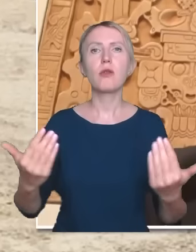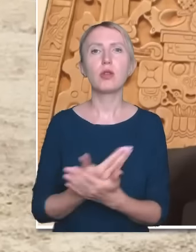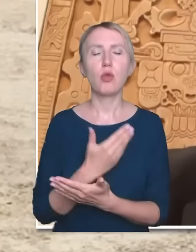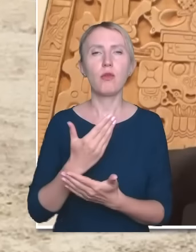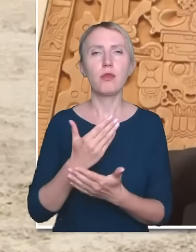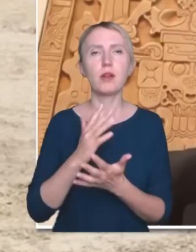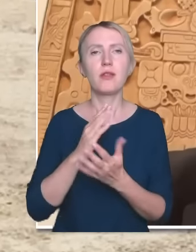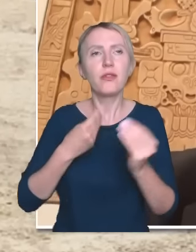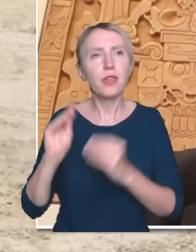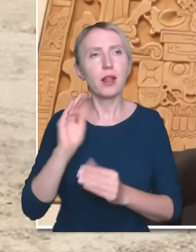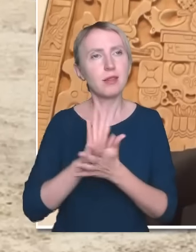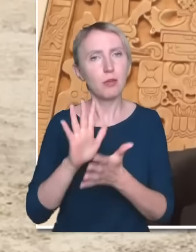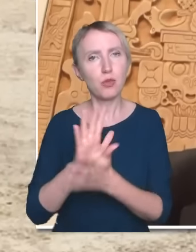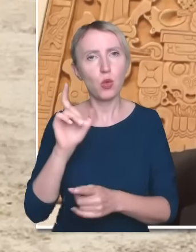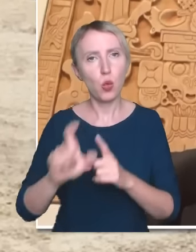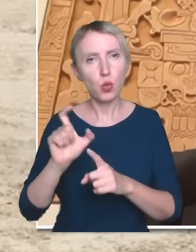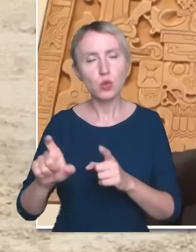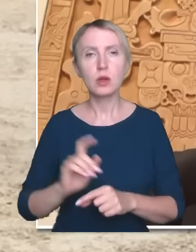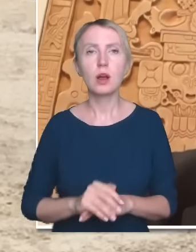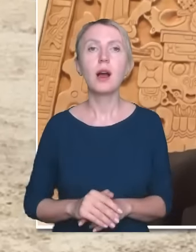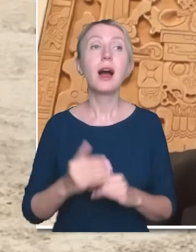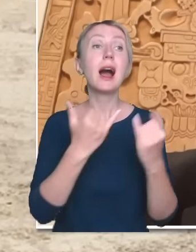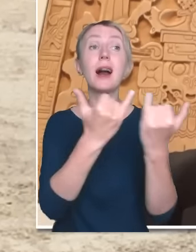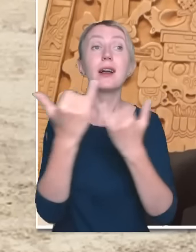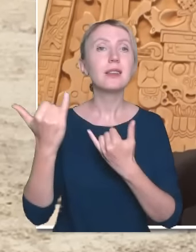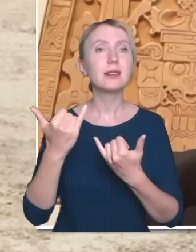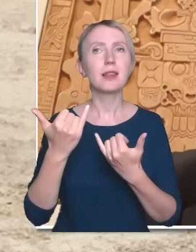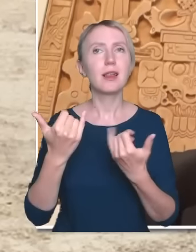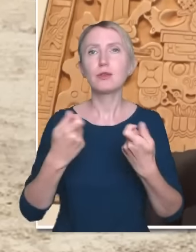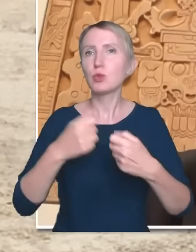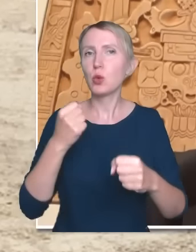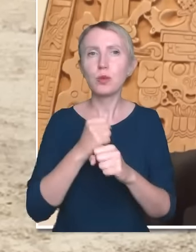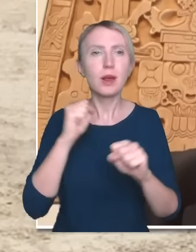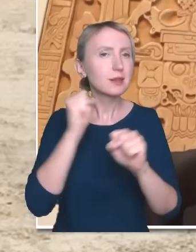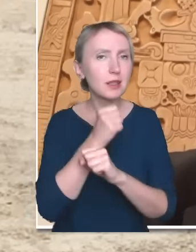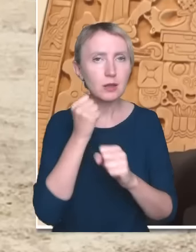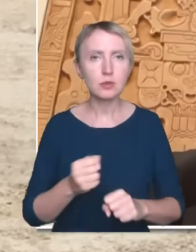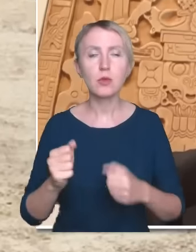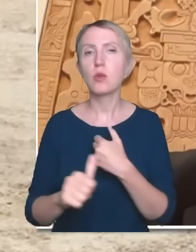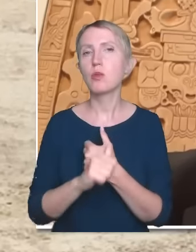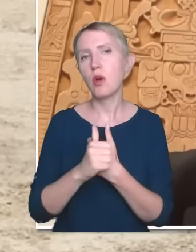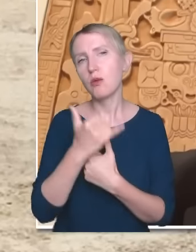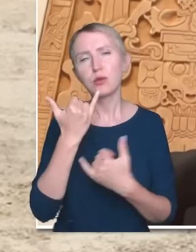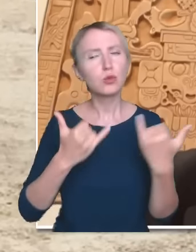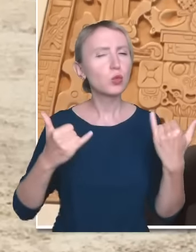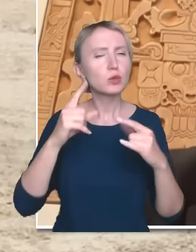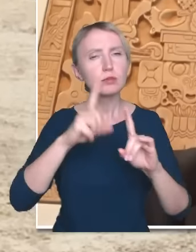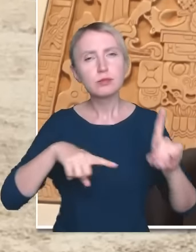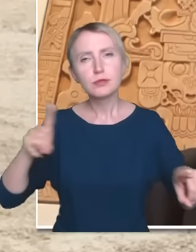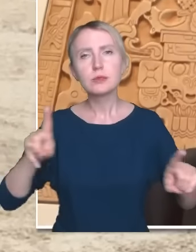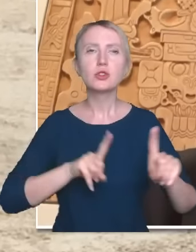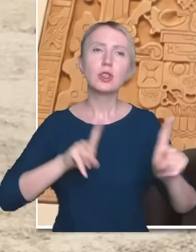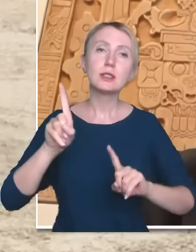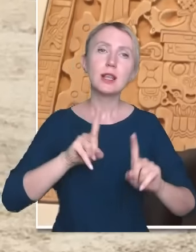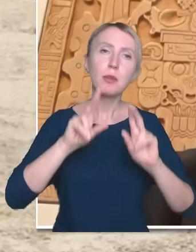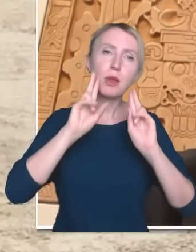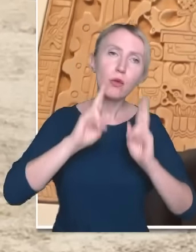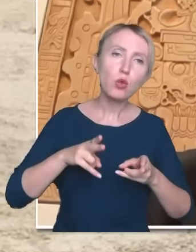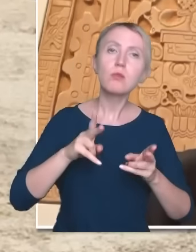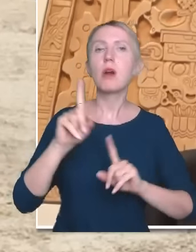Z innymi to po prostu jest niemożliwe z przyczyn różnych, czasami formalnych, czasami pod